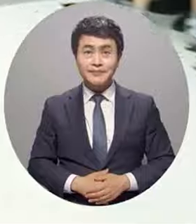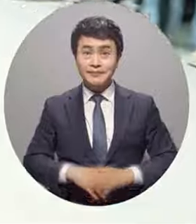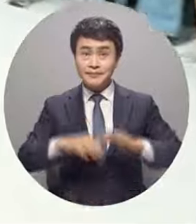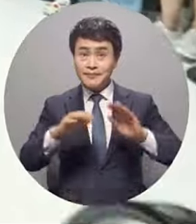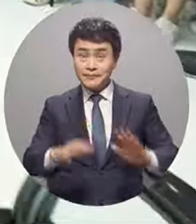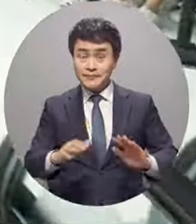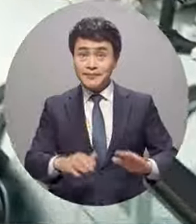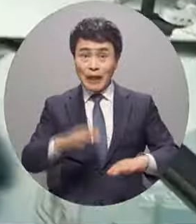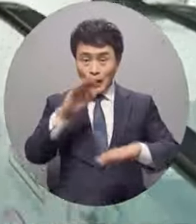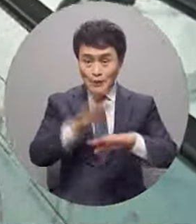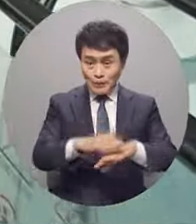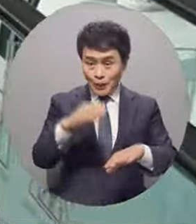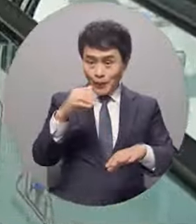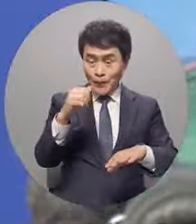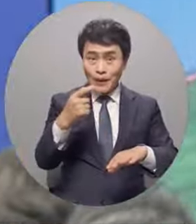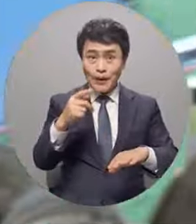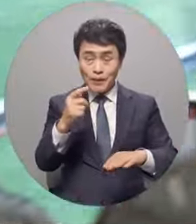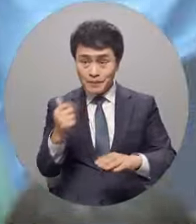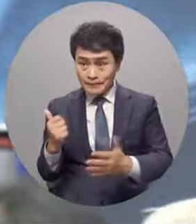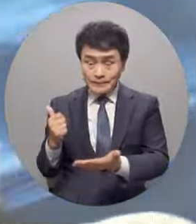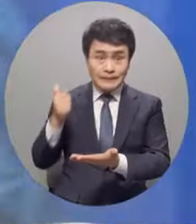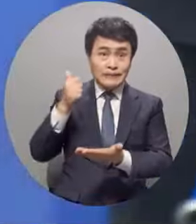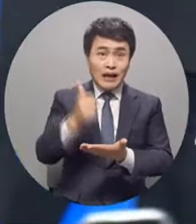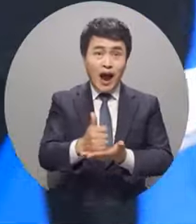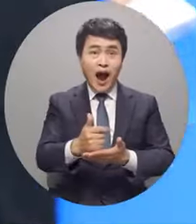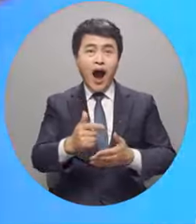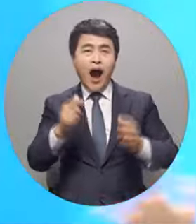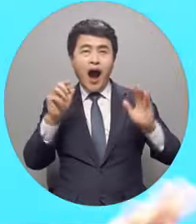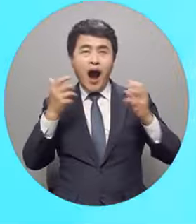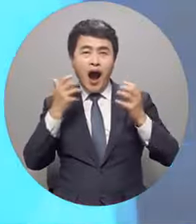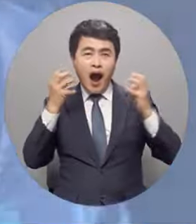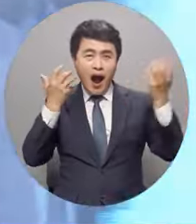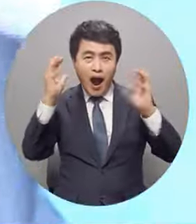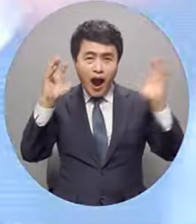손흥민의 등장에 뜨거운 환호성이 쏟아집니다.